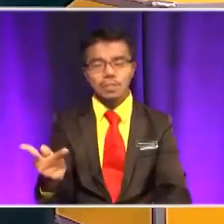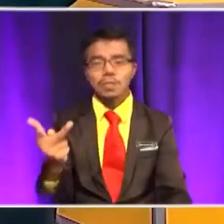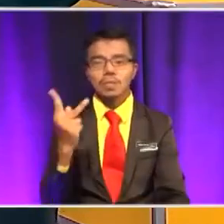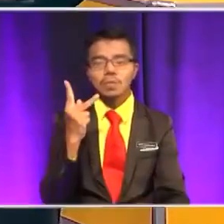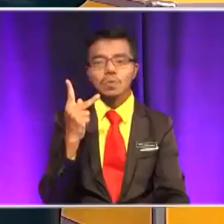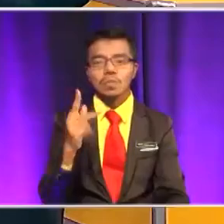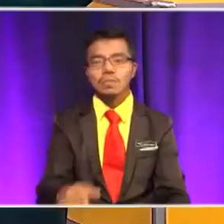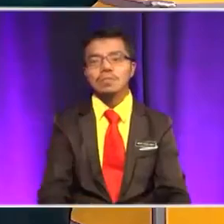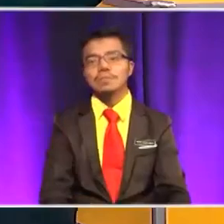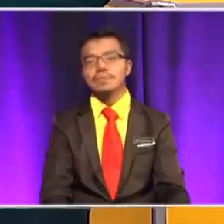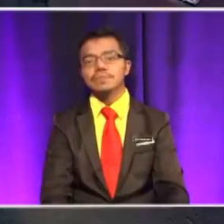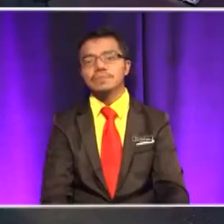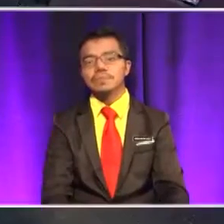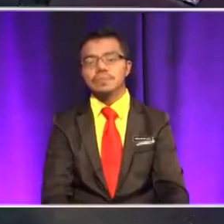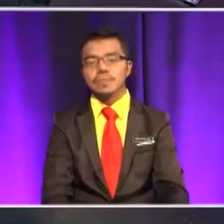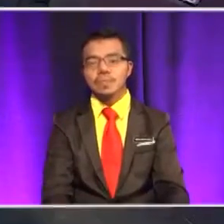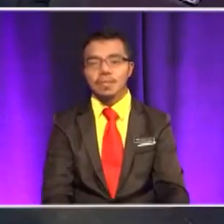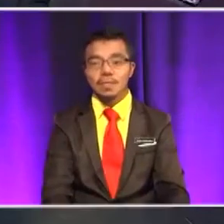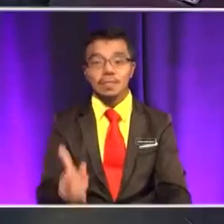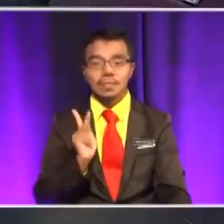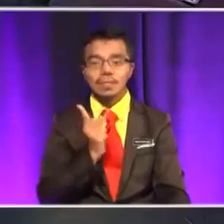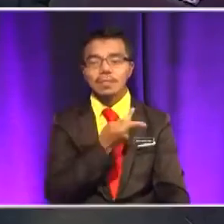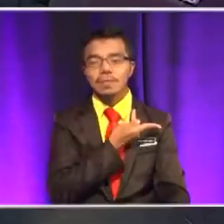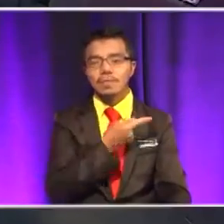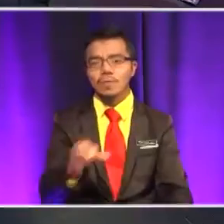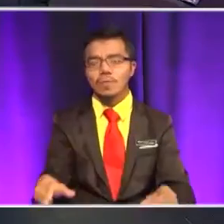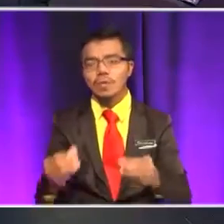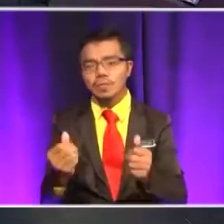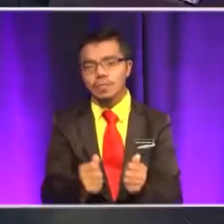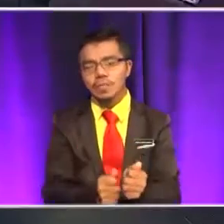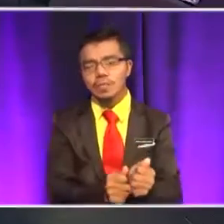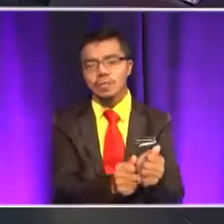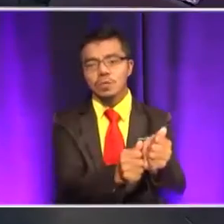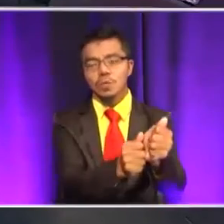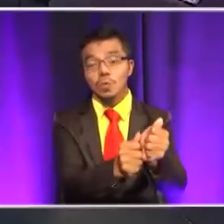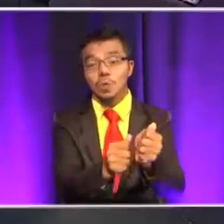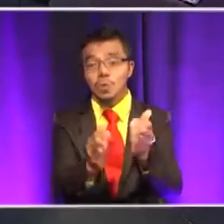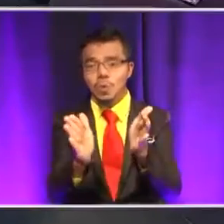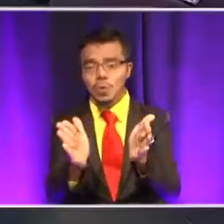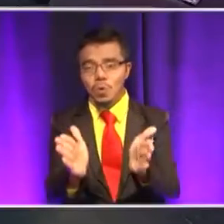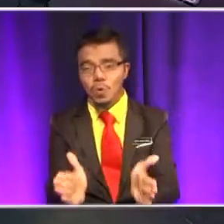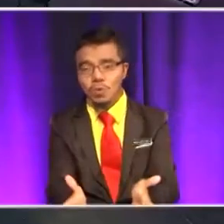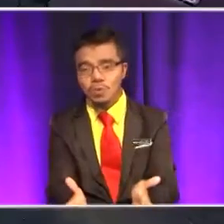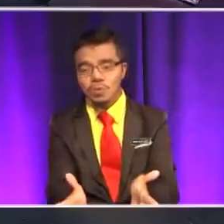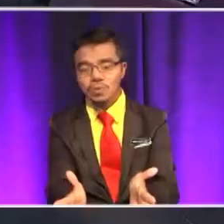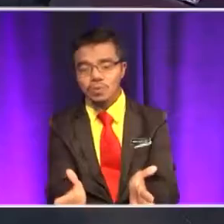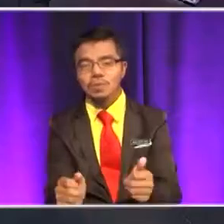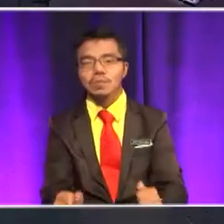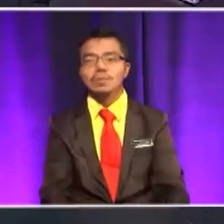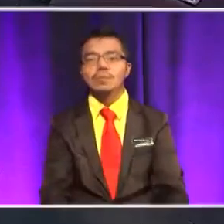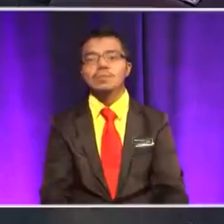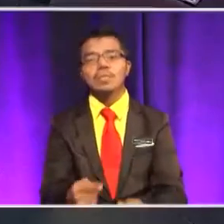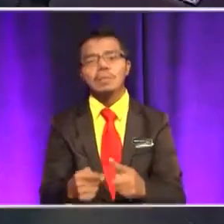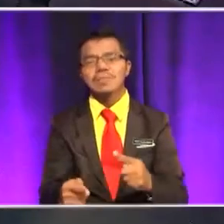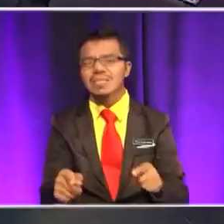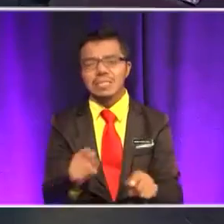itu keperluan pengguna betul betul kalau tak guna kalau kita buat satu produk kita rasa produk tersebut cantik dan Hello dan pada sudut penggunaan